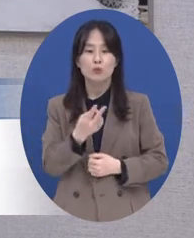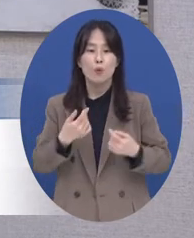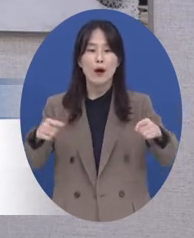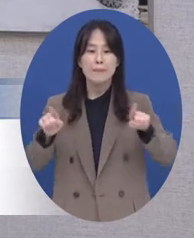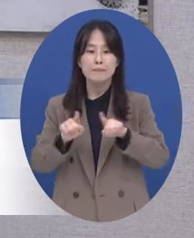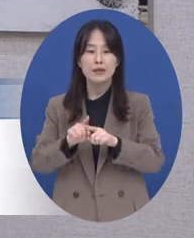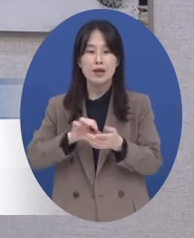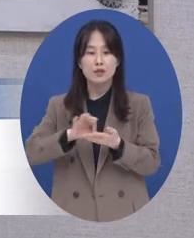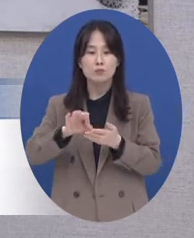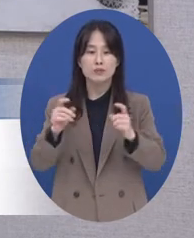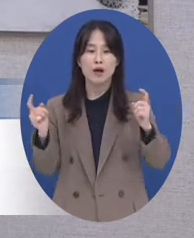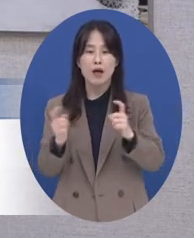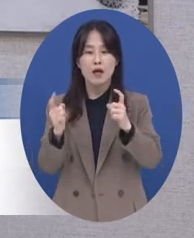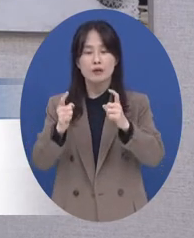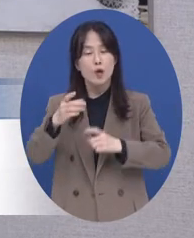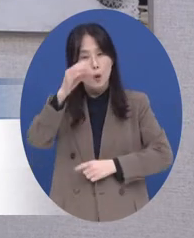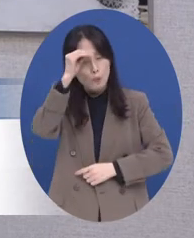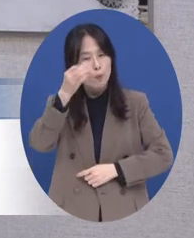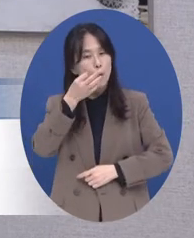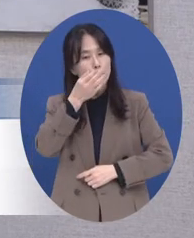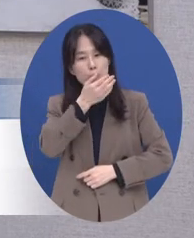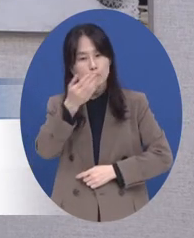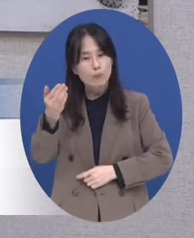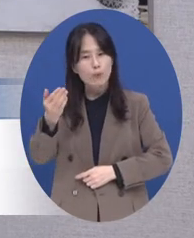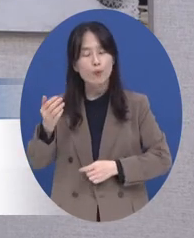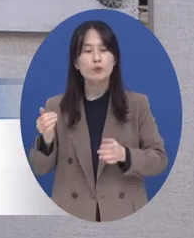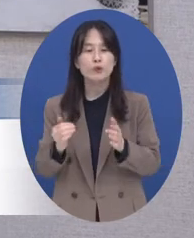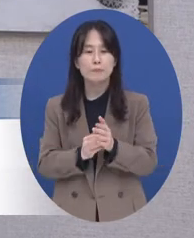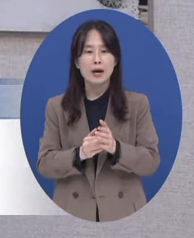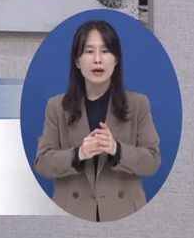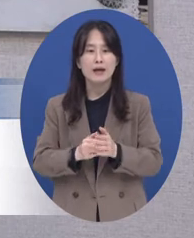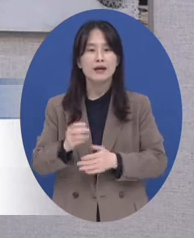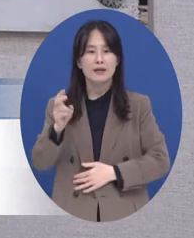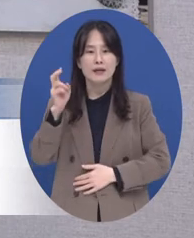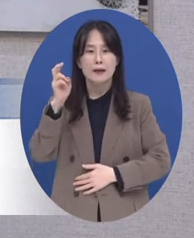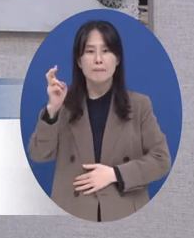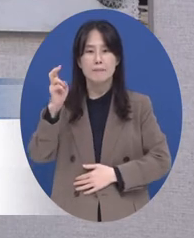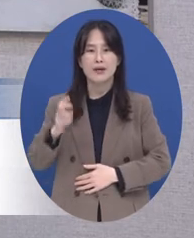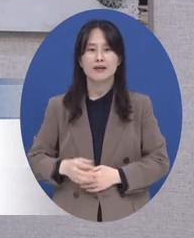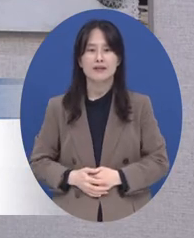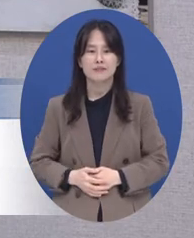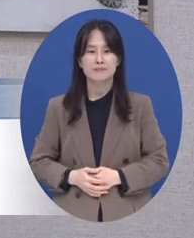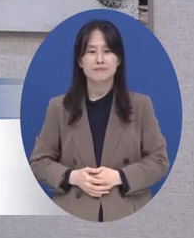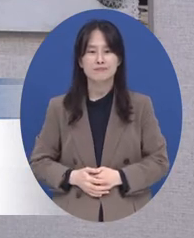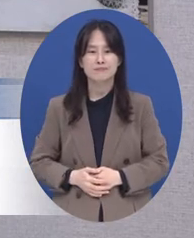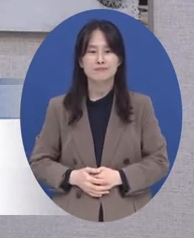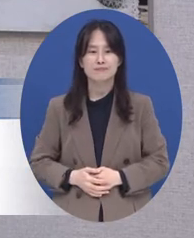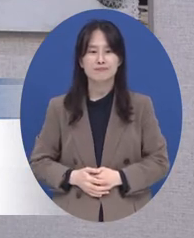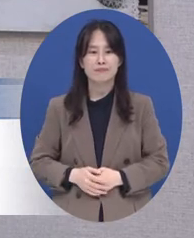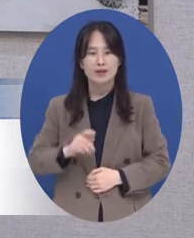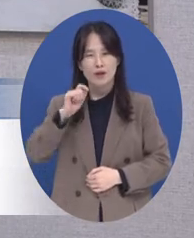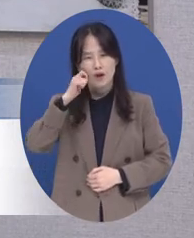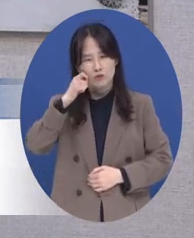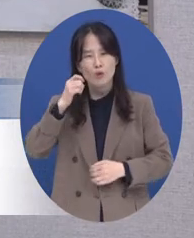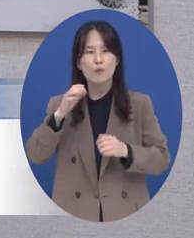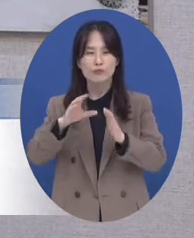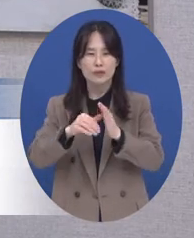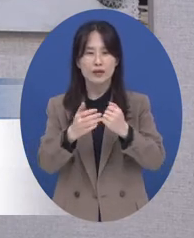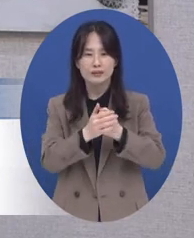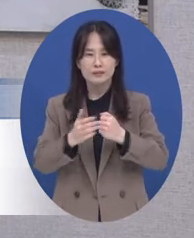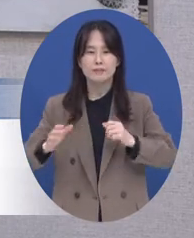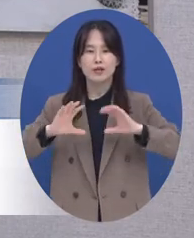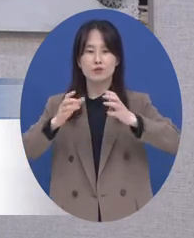주면서 같이 소비자분쟁 있어서 좀 모범을 보였다 그랬을까요 예 어려운 시기이니